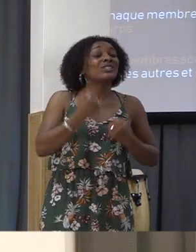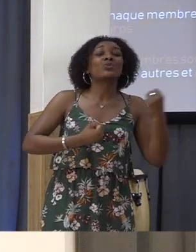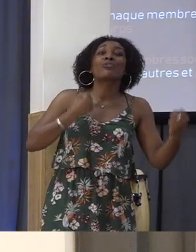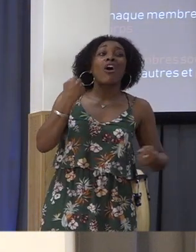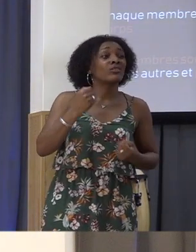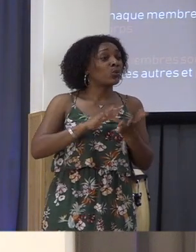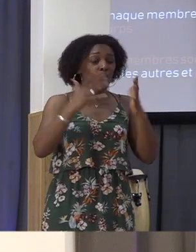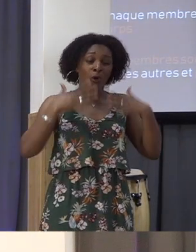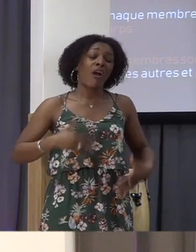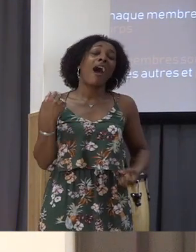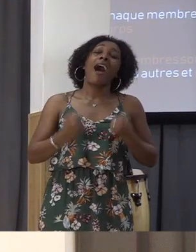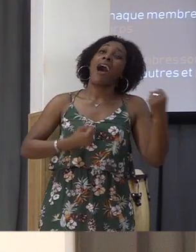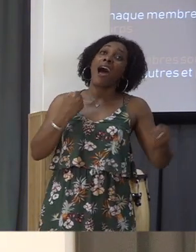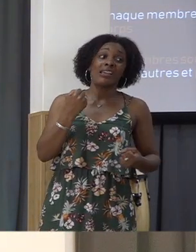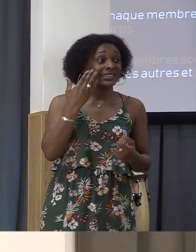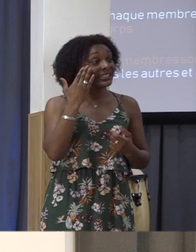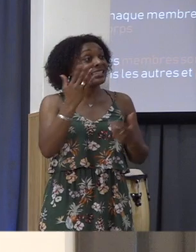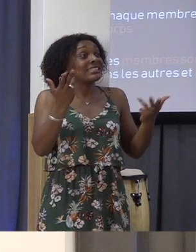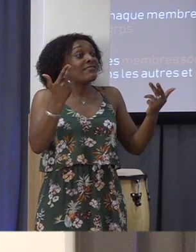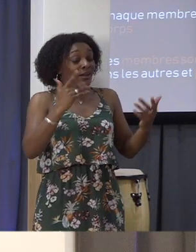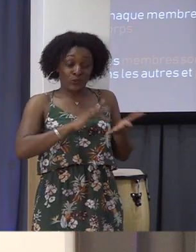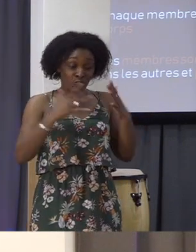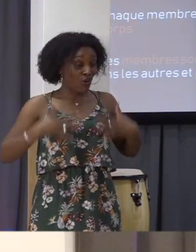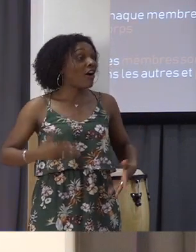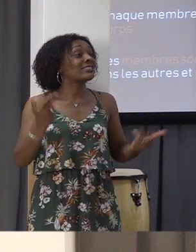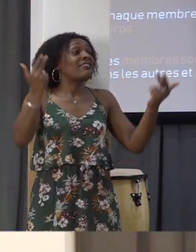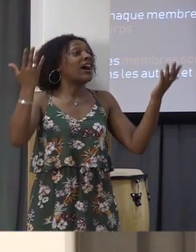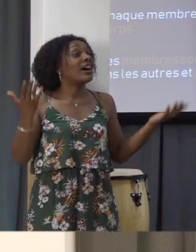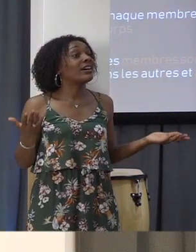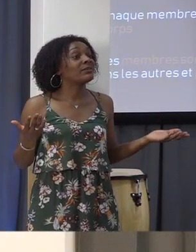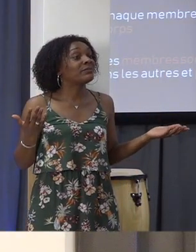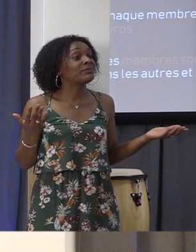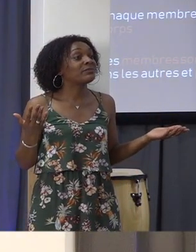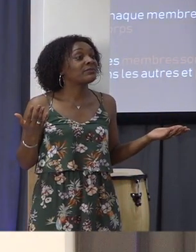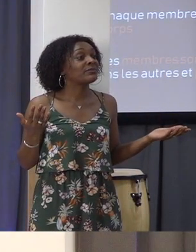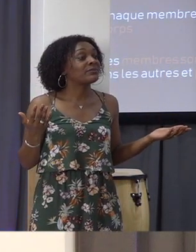aussi les honneurs. Si un membre est honoré, tous les membres sont honorés.